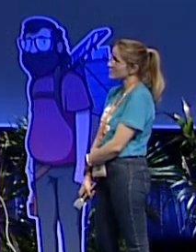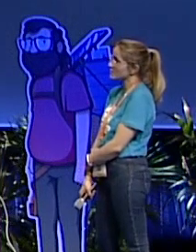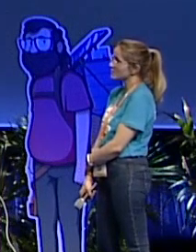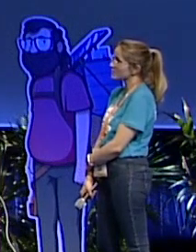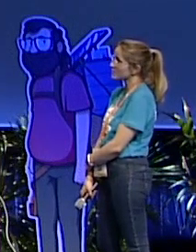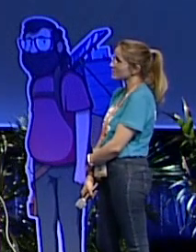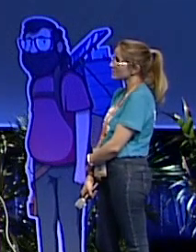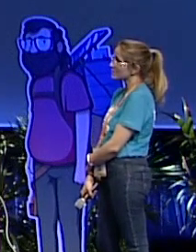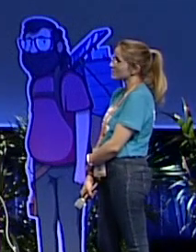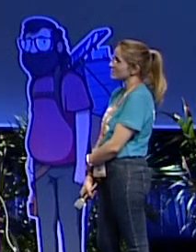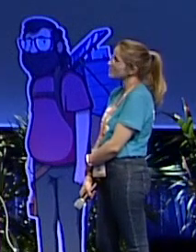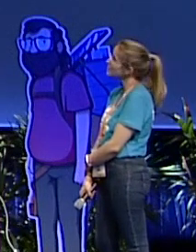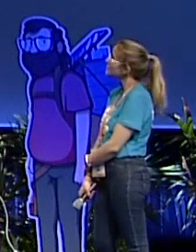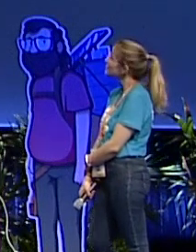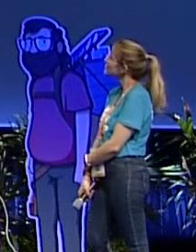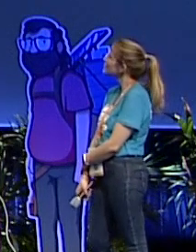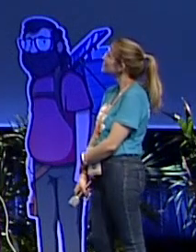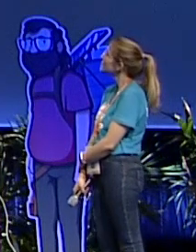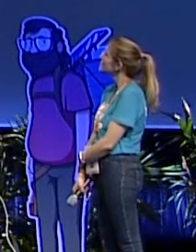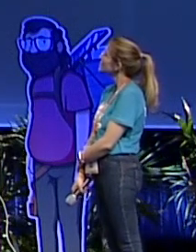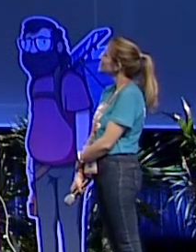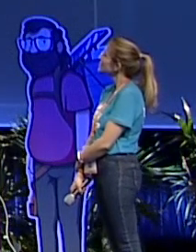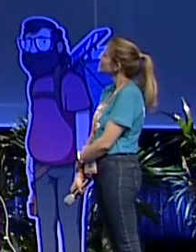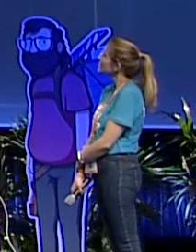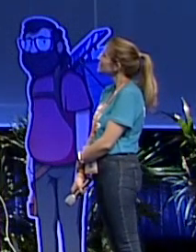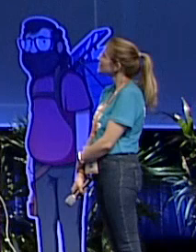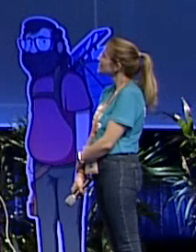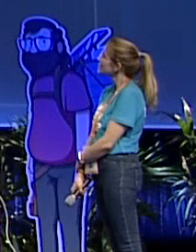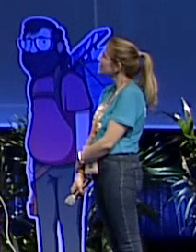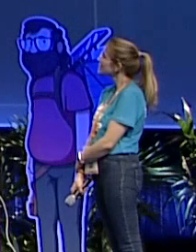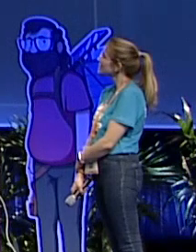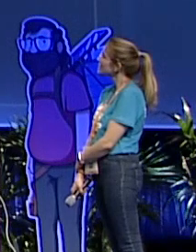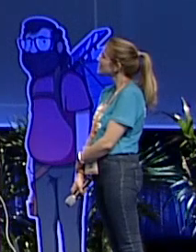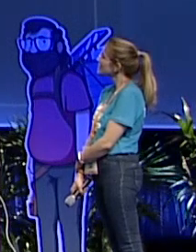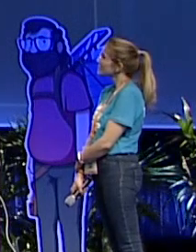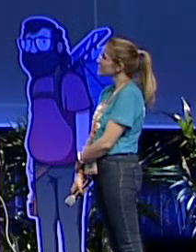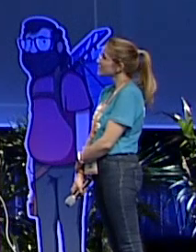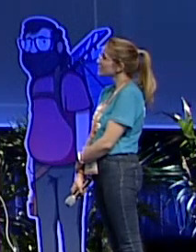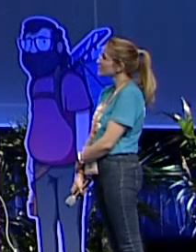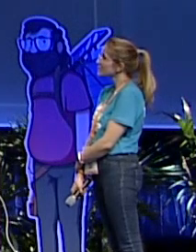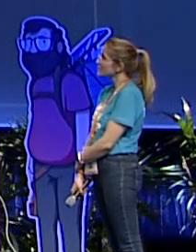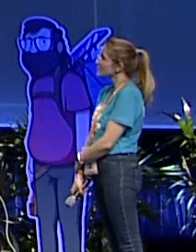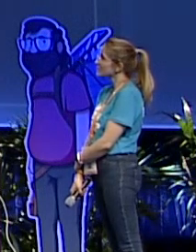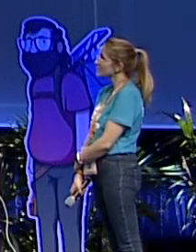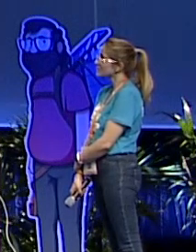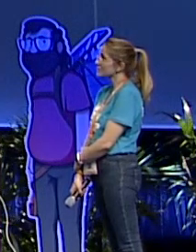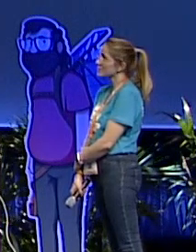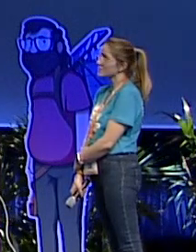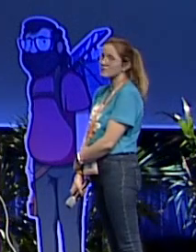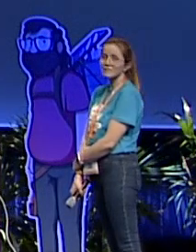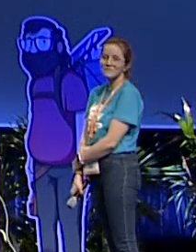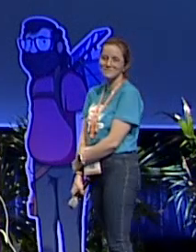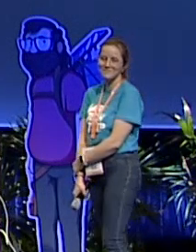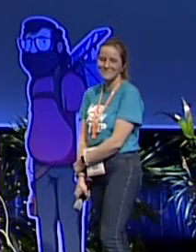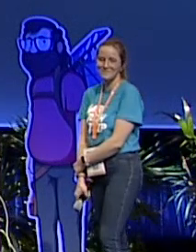'entraînement, la validation et le test pour pouvoir en fait réentraîner derrière. Alors on ne pas pouvoir faire l'entraînement en live, suis désolée, ça prend